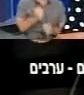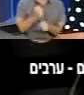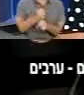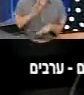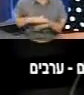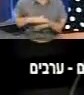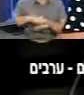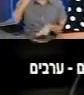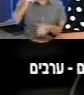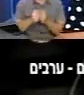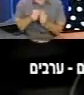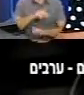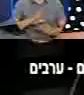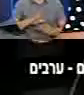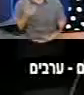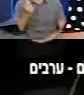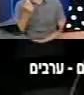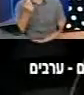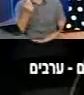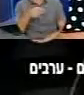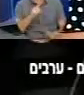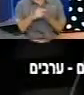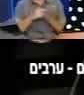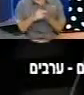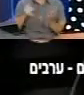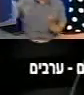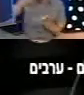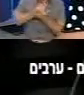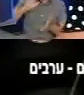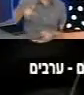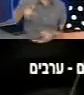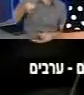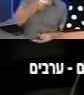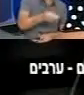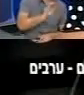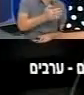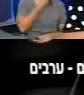ללא תשלום, שזה לא חוקי. חלק אפילו שילמו כדי לעשות התמחות. וואו.